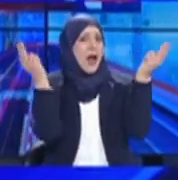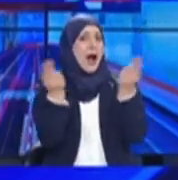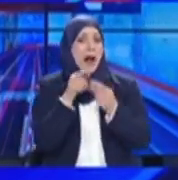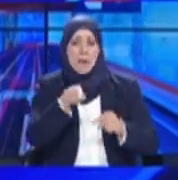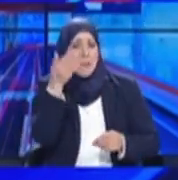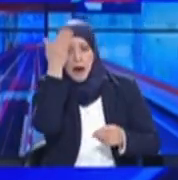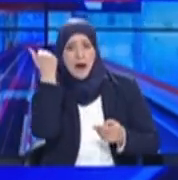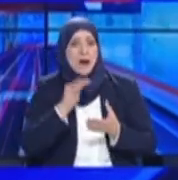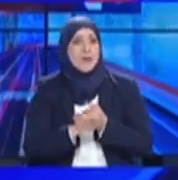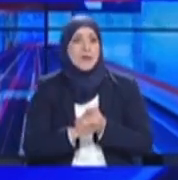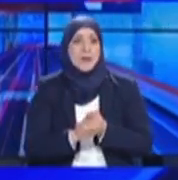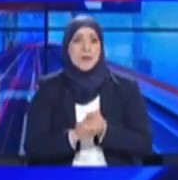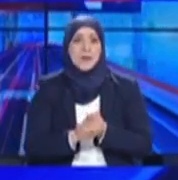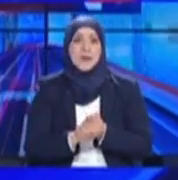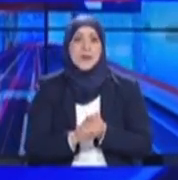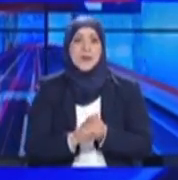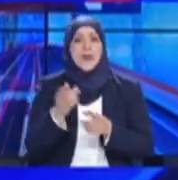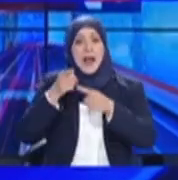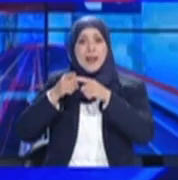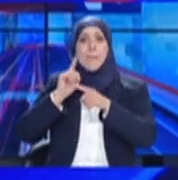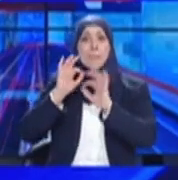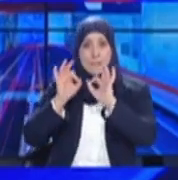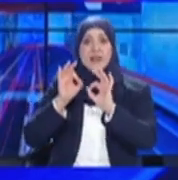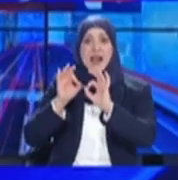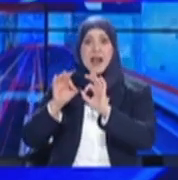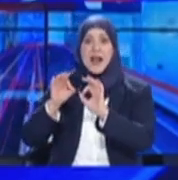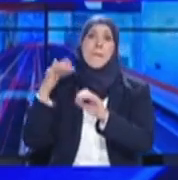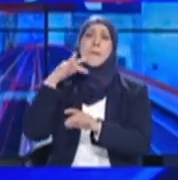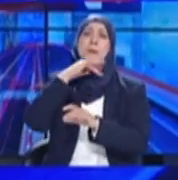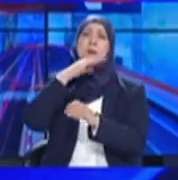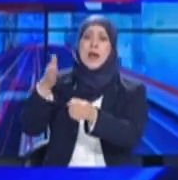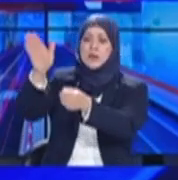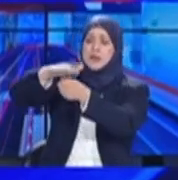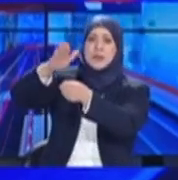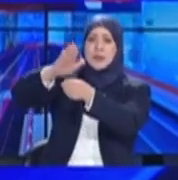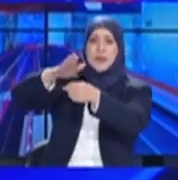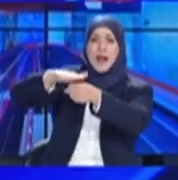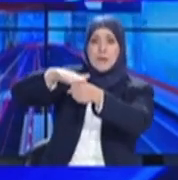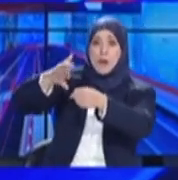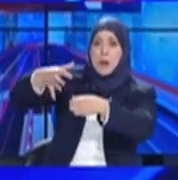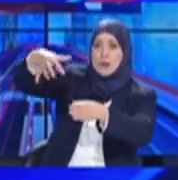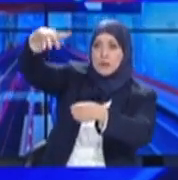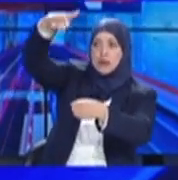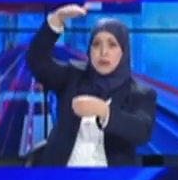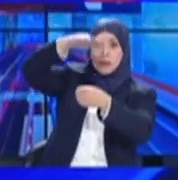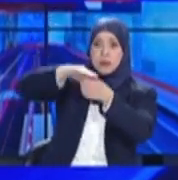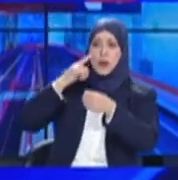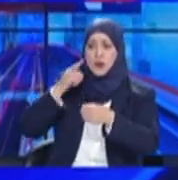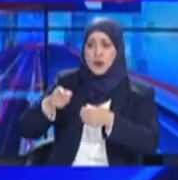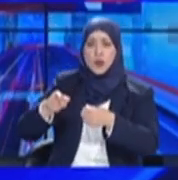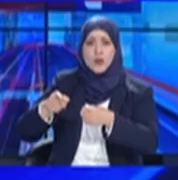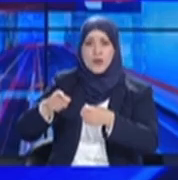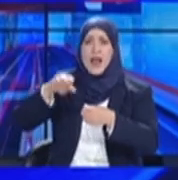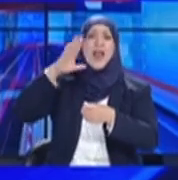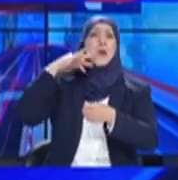في وسائل نقل الفضلات في الحاويات اللي اللي تظهر المواطنين والتعدد تشوفوا حاله الحاويات